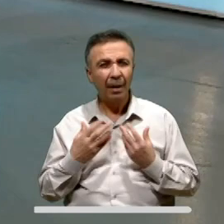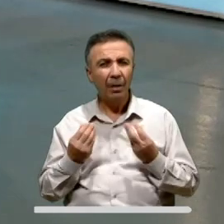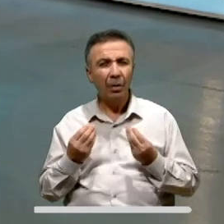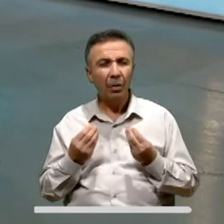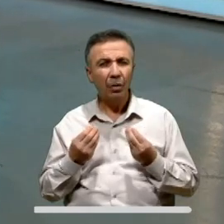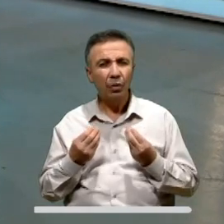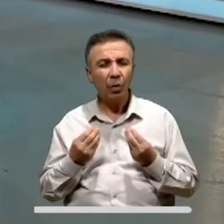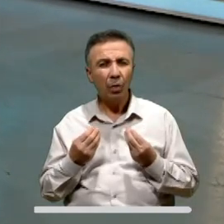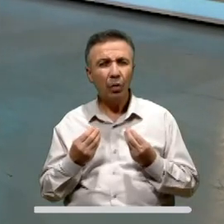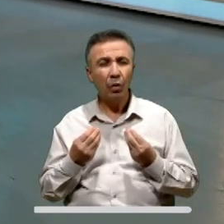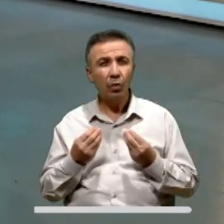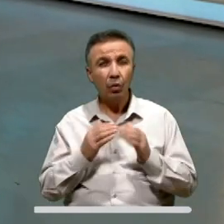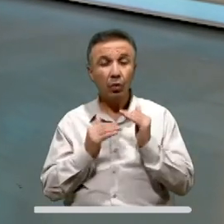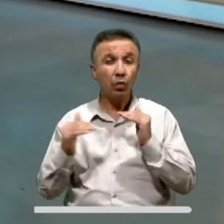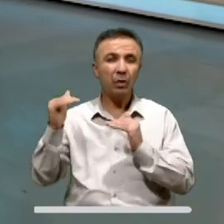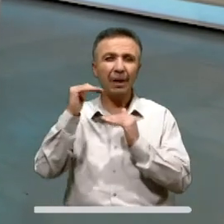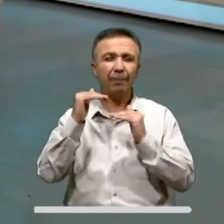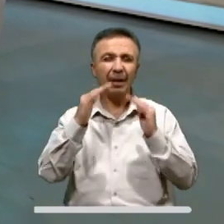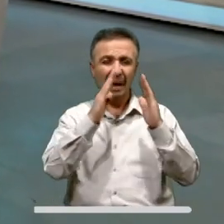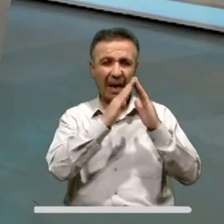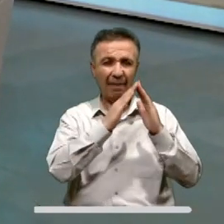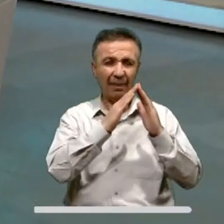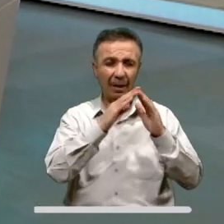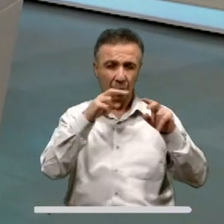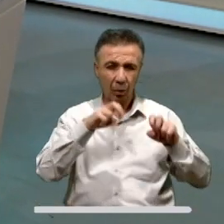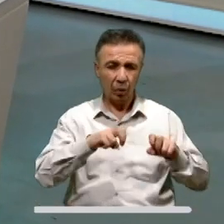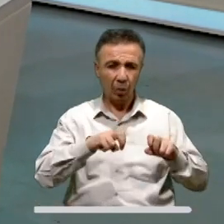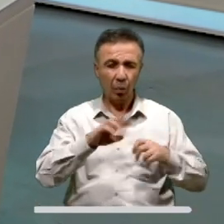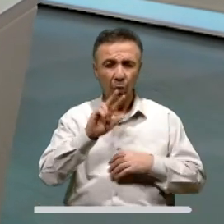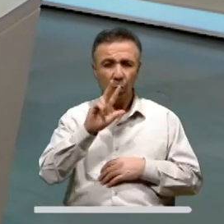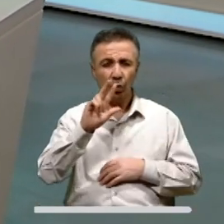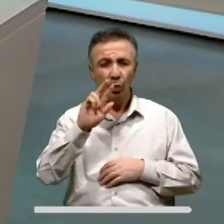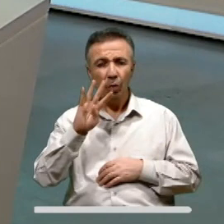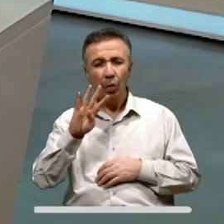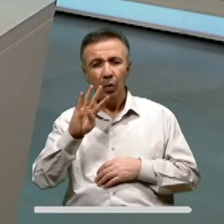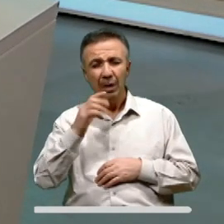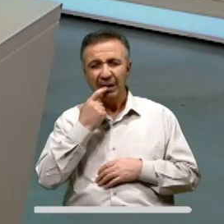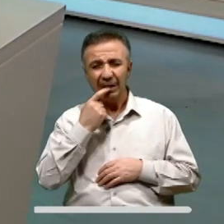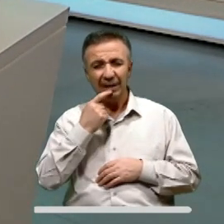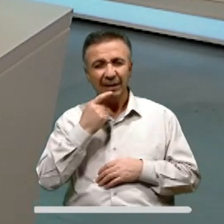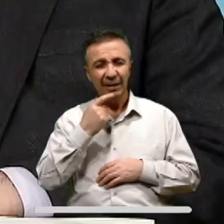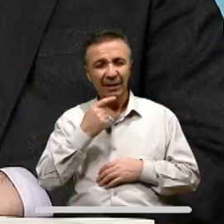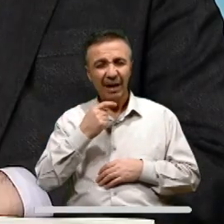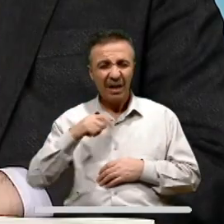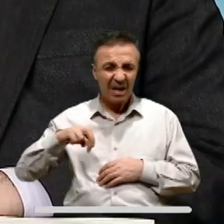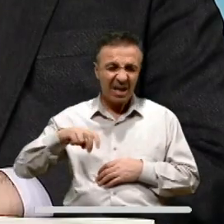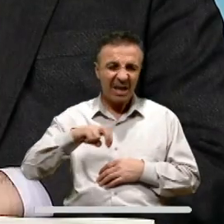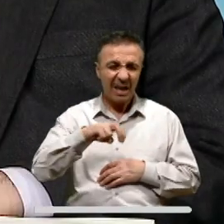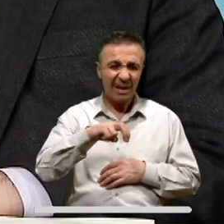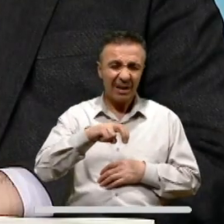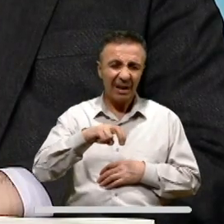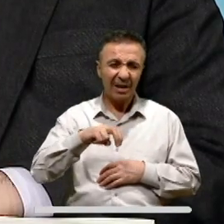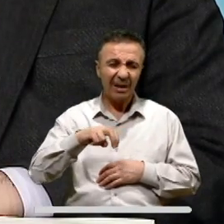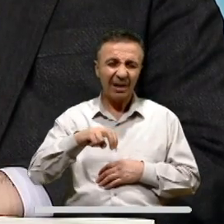bir katta oturuyorum ama 3-4 yıldır evimden karıncalar çıkıyor. Yani öldürmemek için her şeyi yapıyorum. Ya